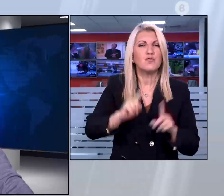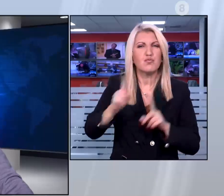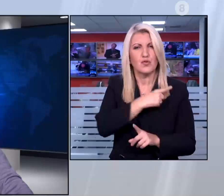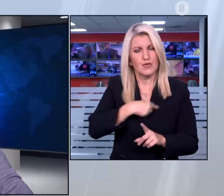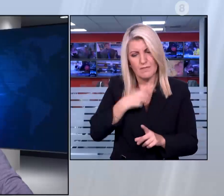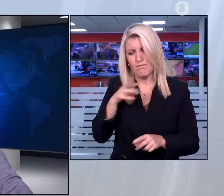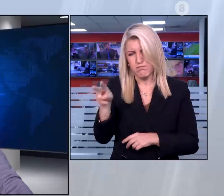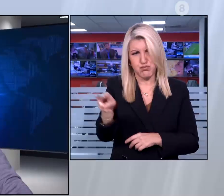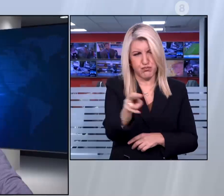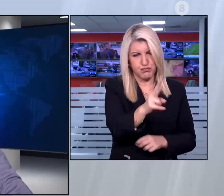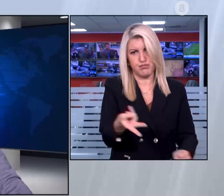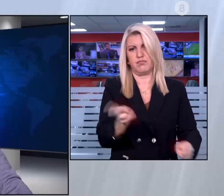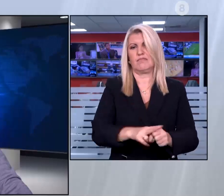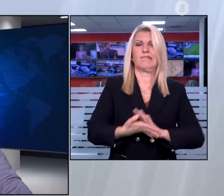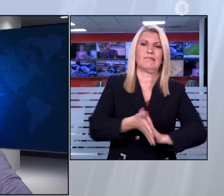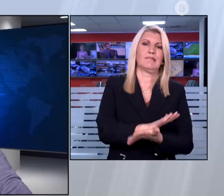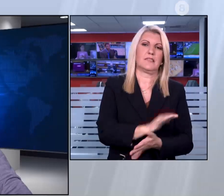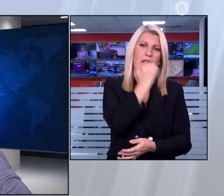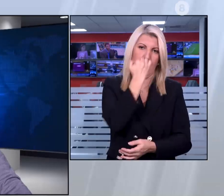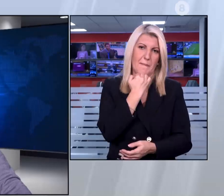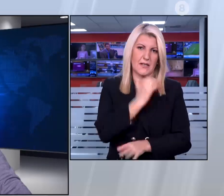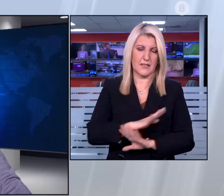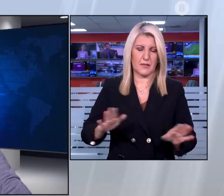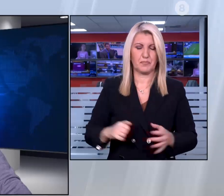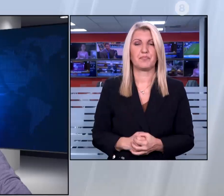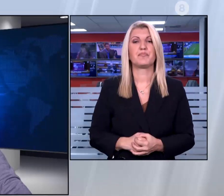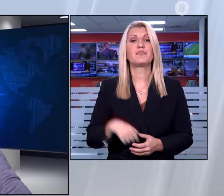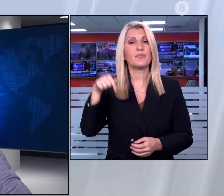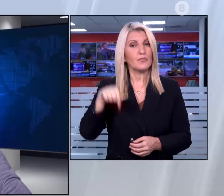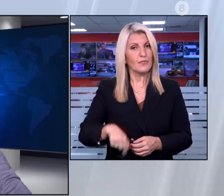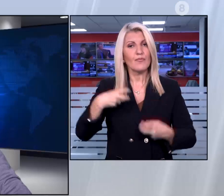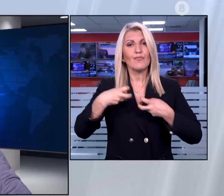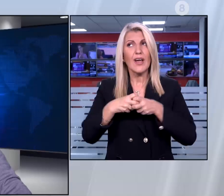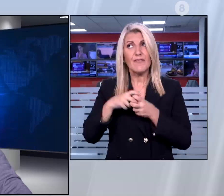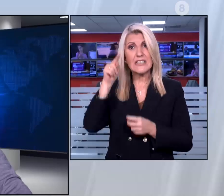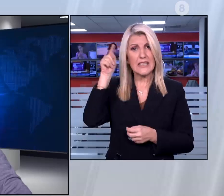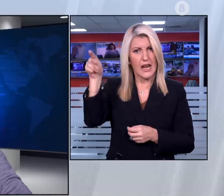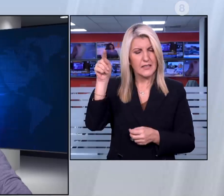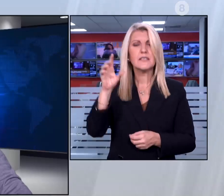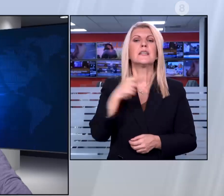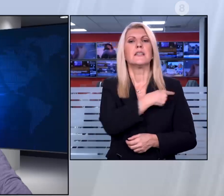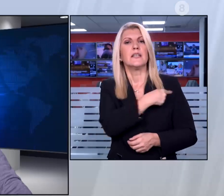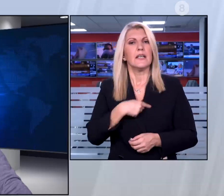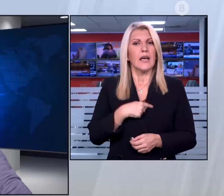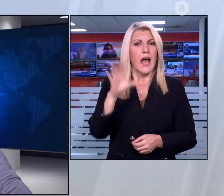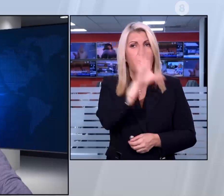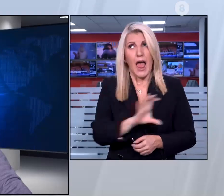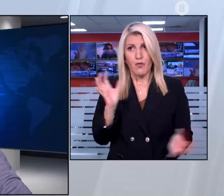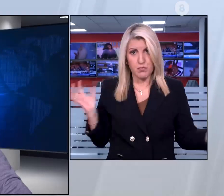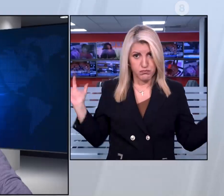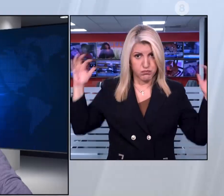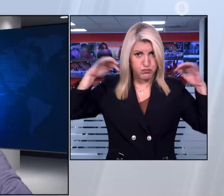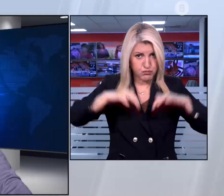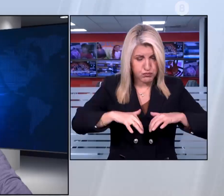Με τον πόλεμο στη Μέση Ανατολή να συνεχίζεται, οι ηγέτες της Ευρωπαϊκής Ένωσης συναντήθηκαν στις Βρυξέλλες προκειμένου να καταστρώσουν σχέδιο δράσης για